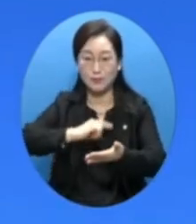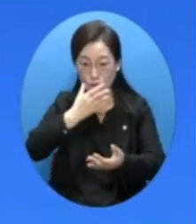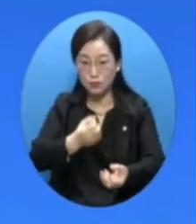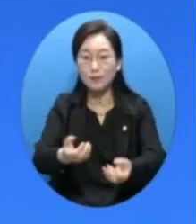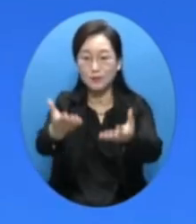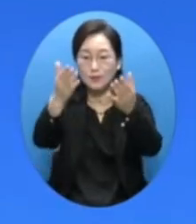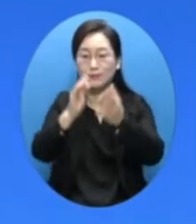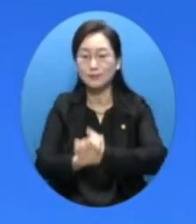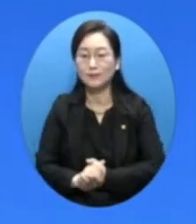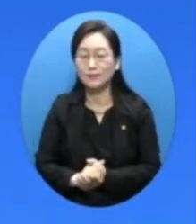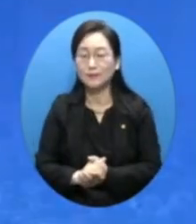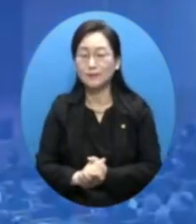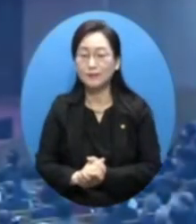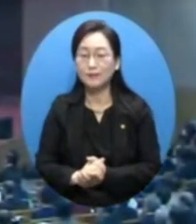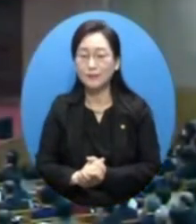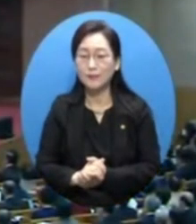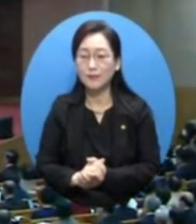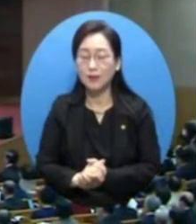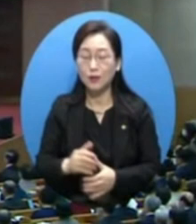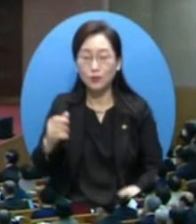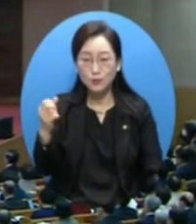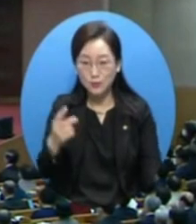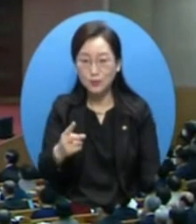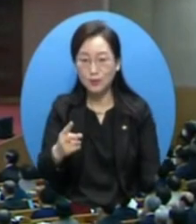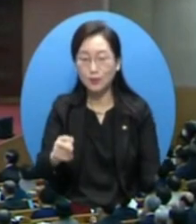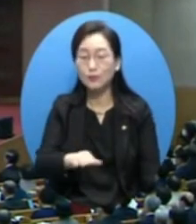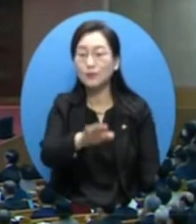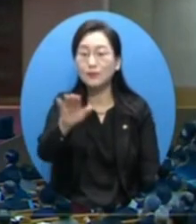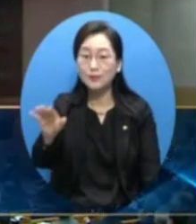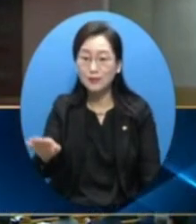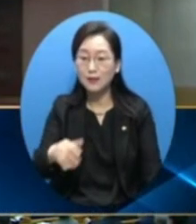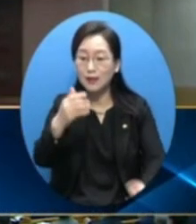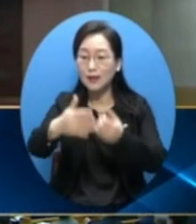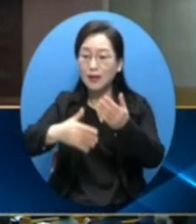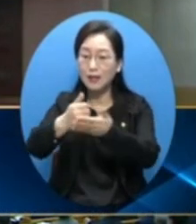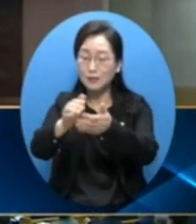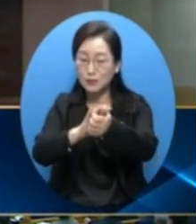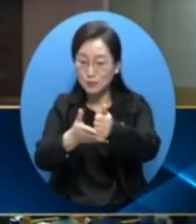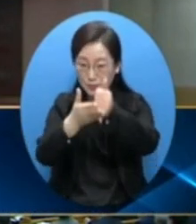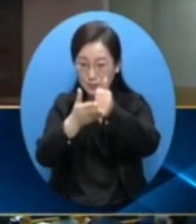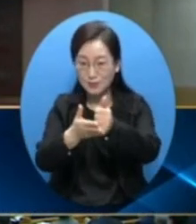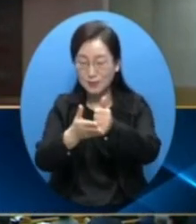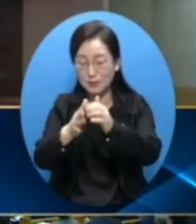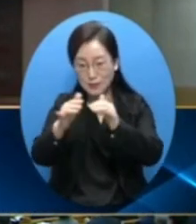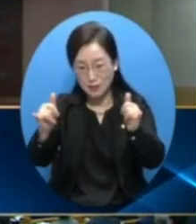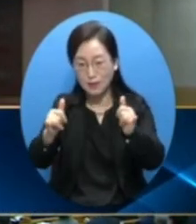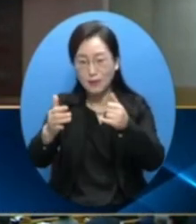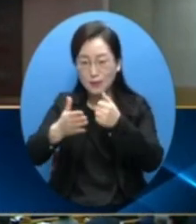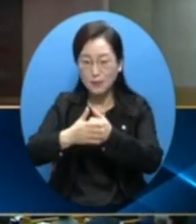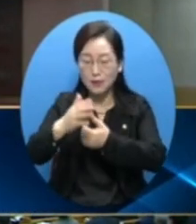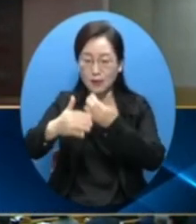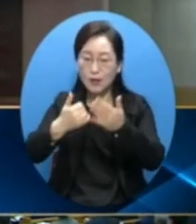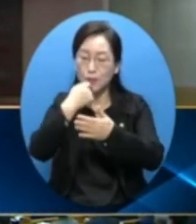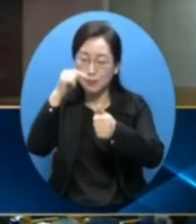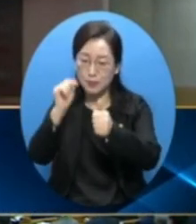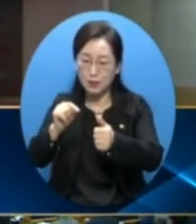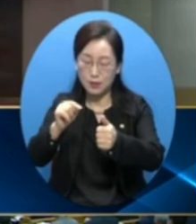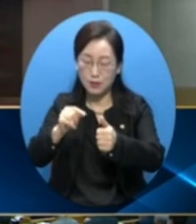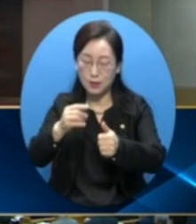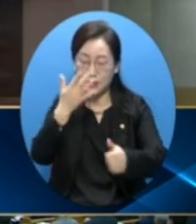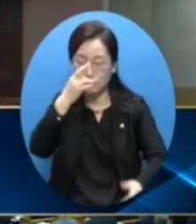이름으로 축원합니다 나가서 우리는 하나님을 섬기는 자라서 하나님 말씀에 절대 순종하고